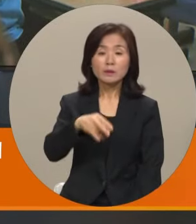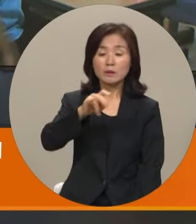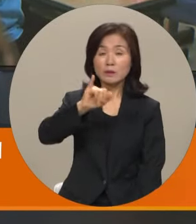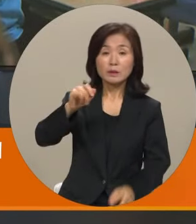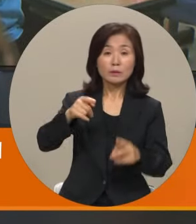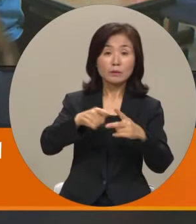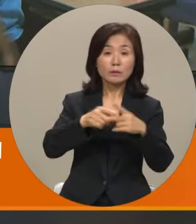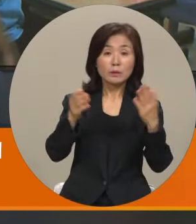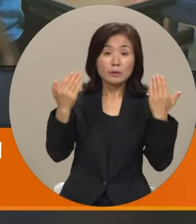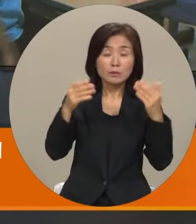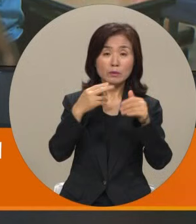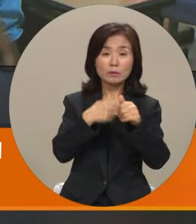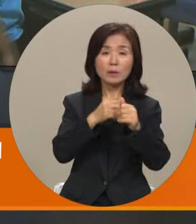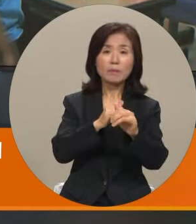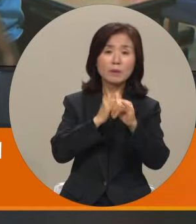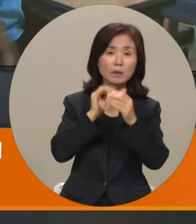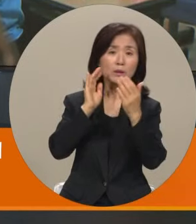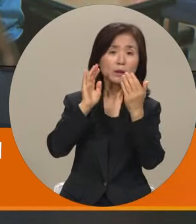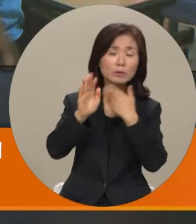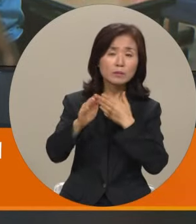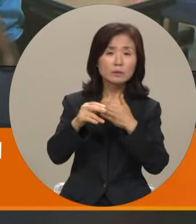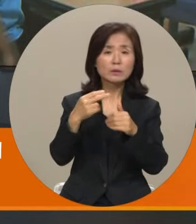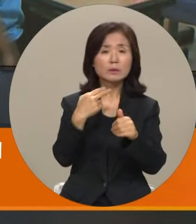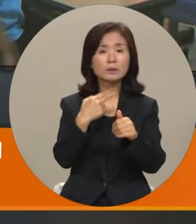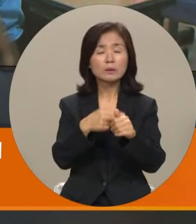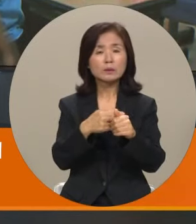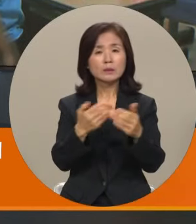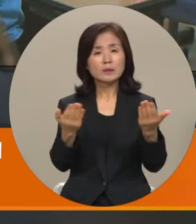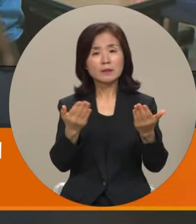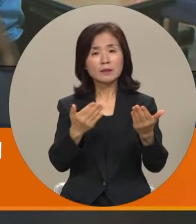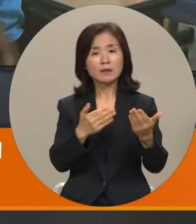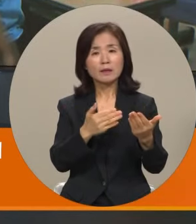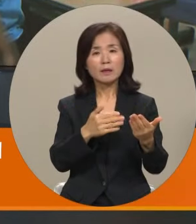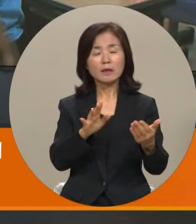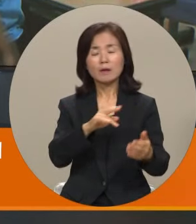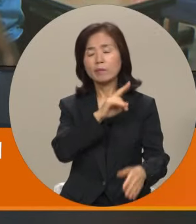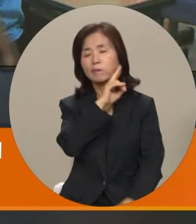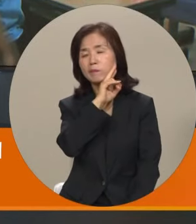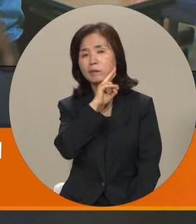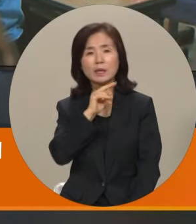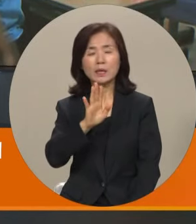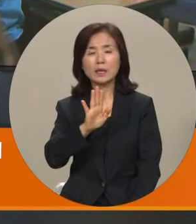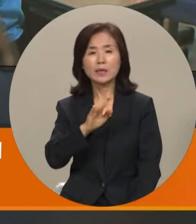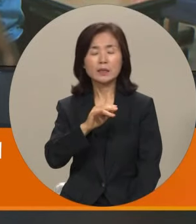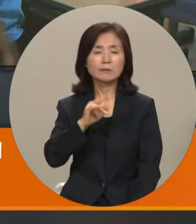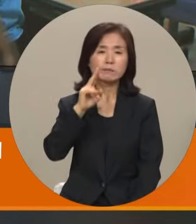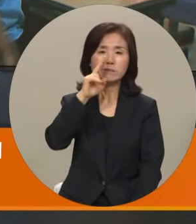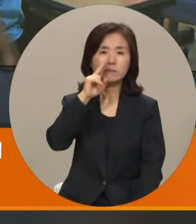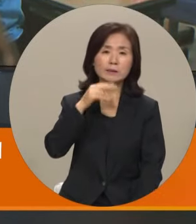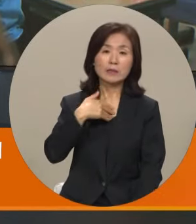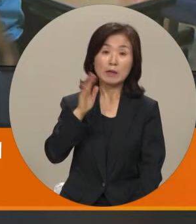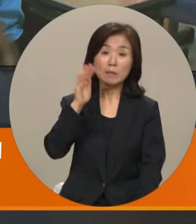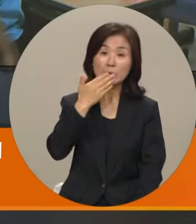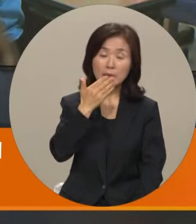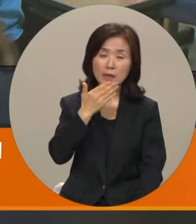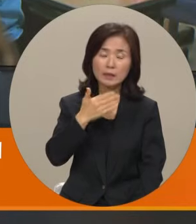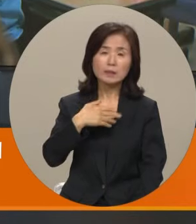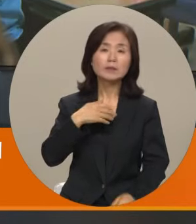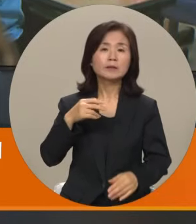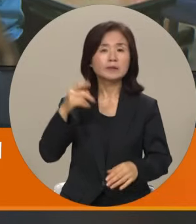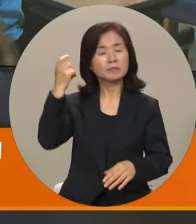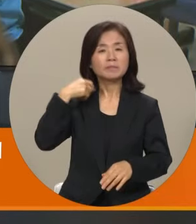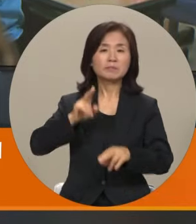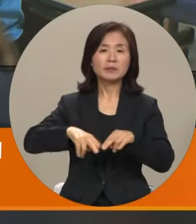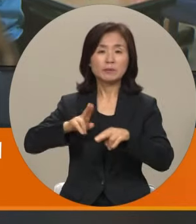교사 사망 사건 이후 교직의 회의를 느낀 교사가 많았던 것으로 보이는데요 교사들은 이런 문제를 해결하려면